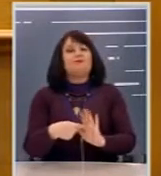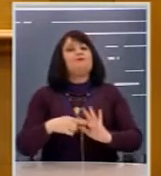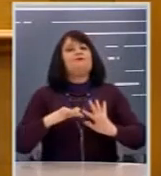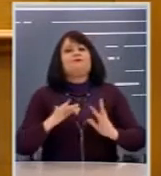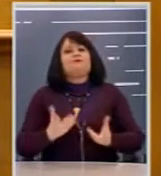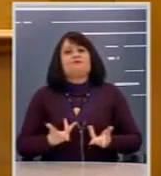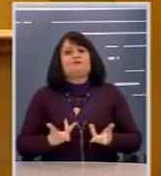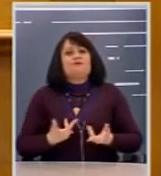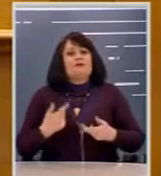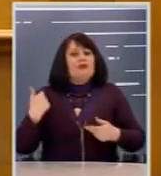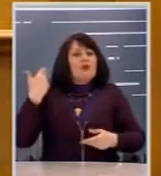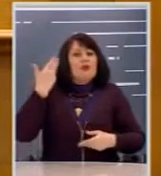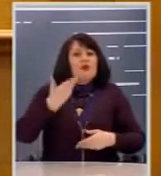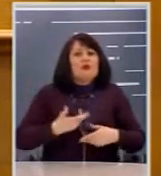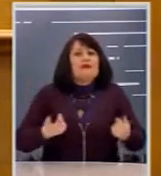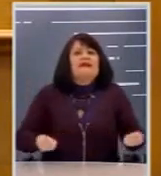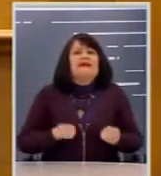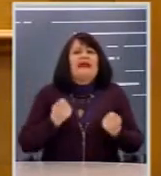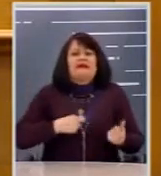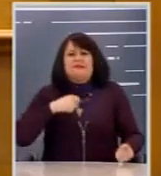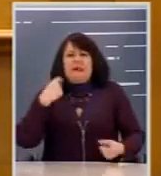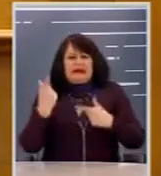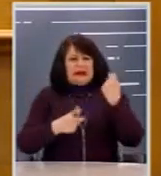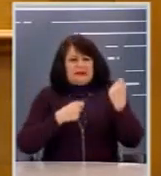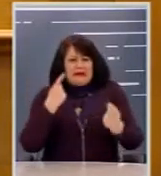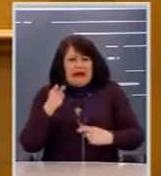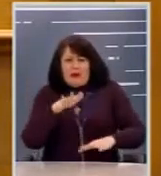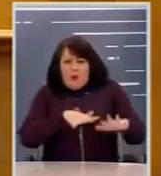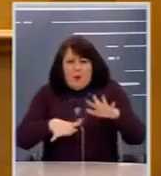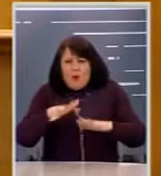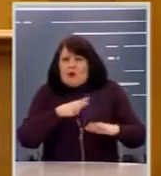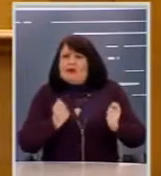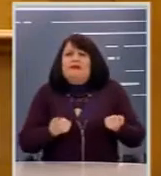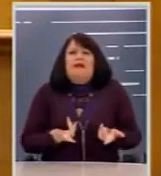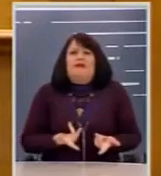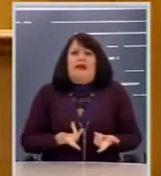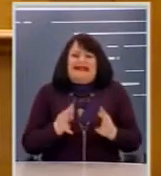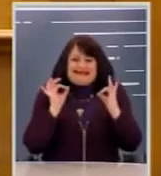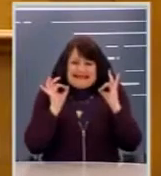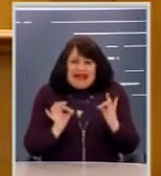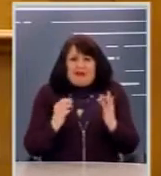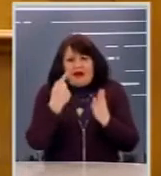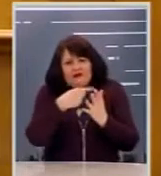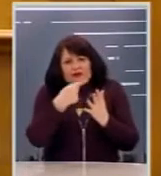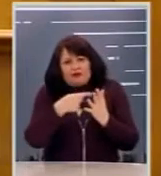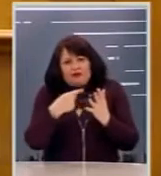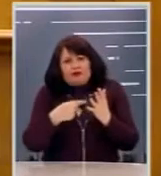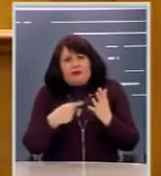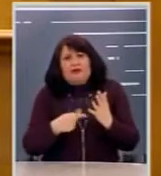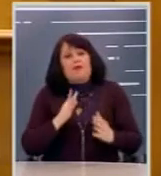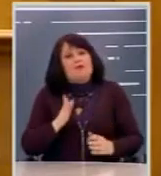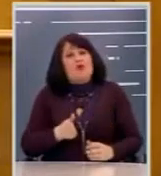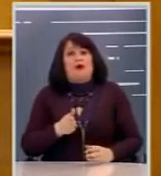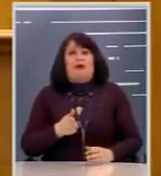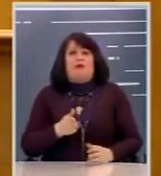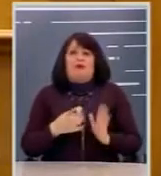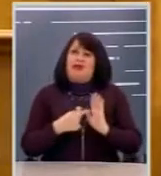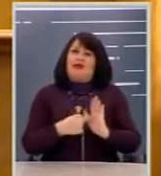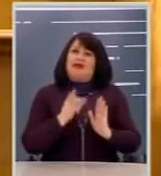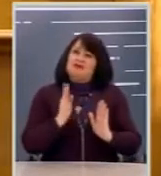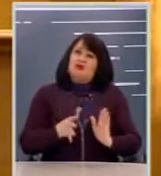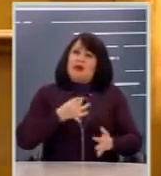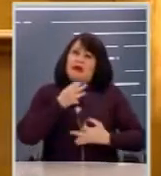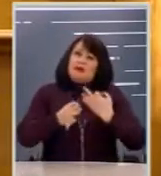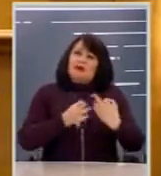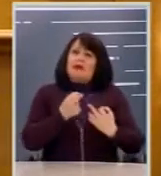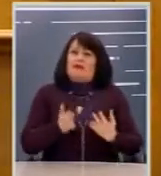πώς εξελίχθηκε αυτό το πάρτι στην υγεία. Να πει συγκεκριμένα πράγματα. Γιατί μπορεί να πει συγκεκριμένα πράγματα.